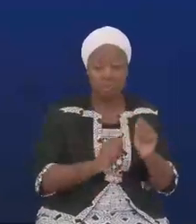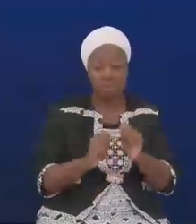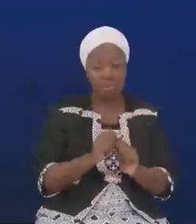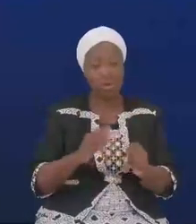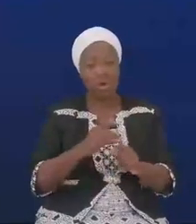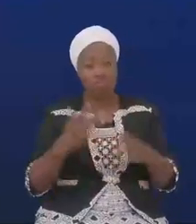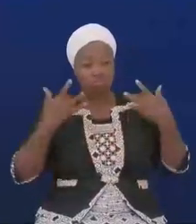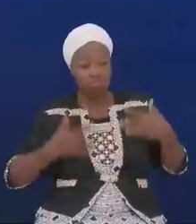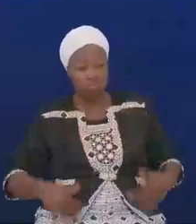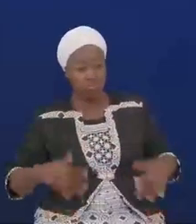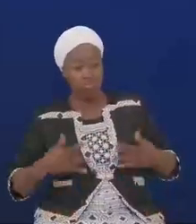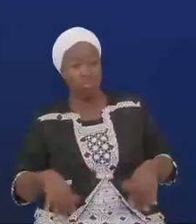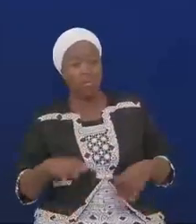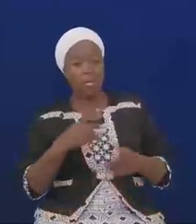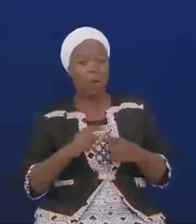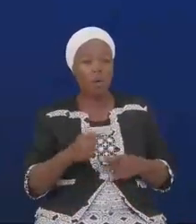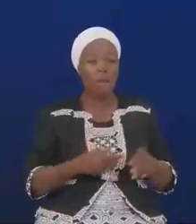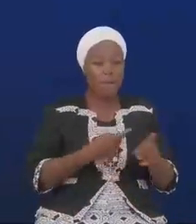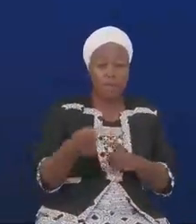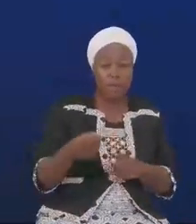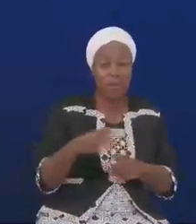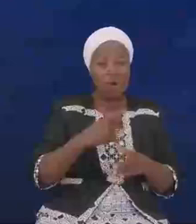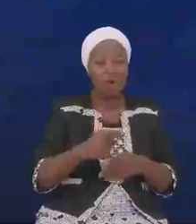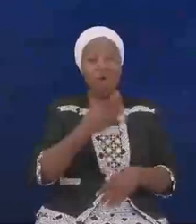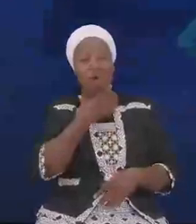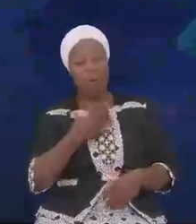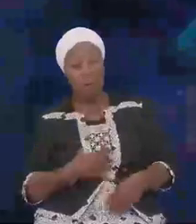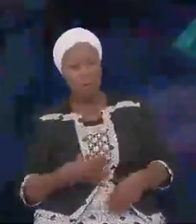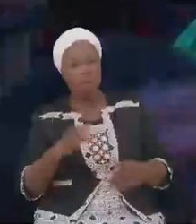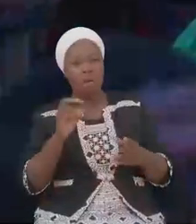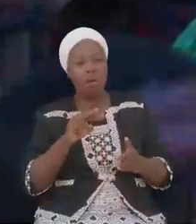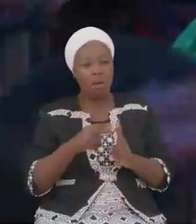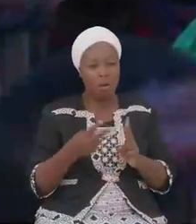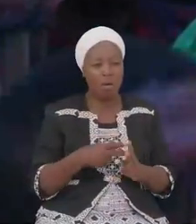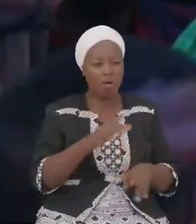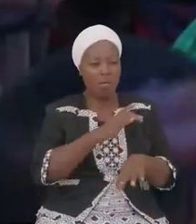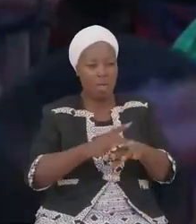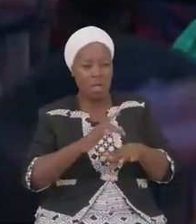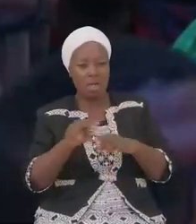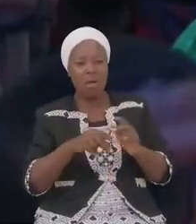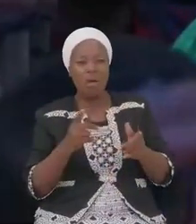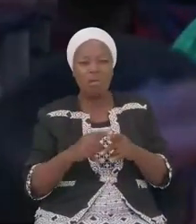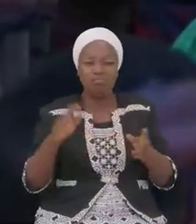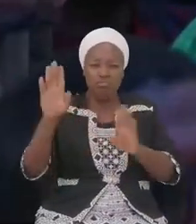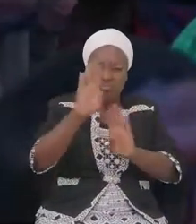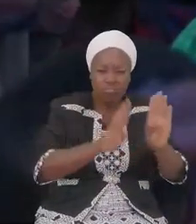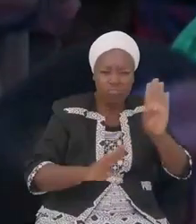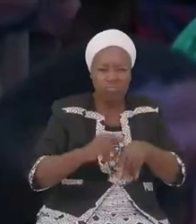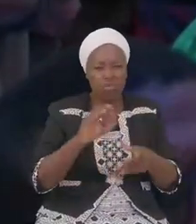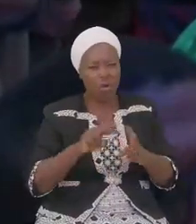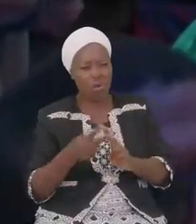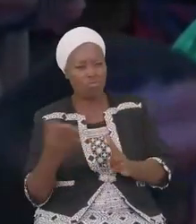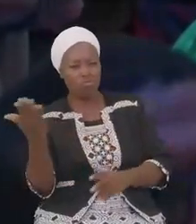l'angoisse ou la persécution ou la faim ou la nudité ou le péril ou l'épée. Enfin,